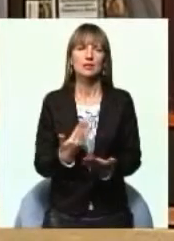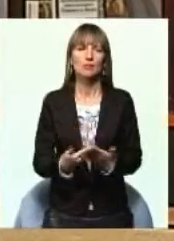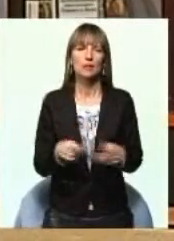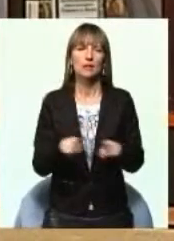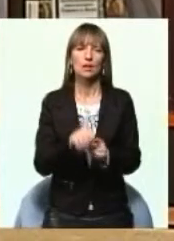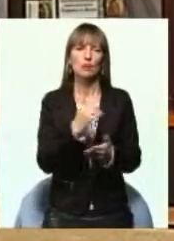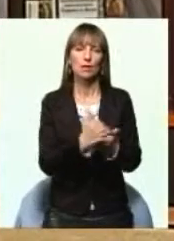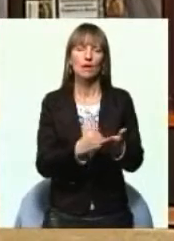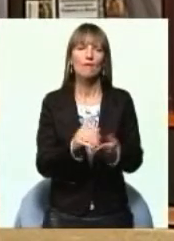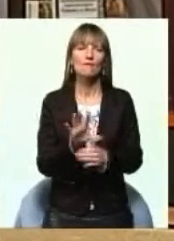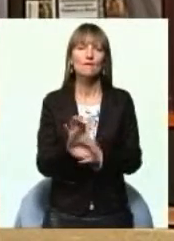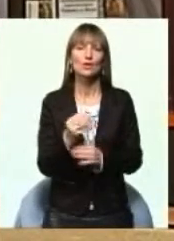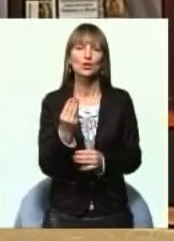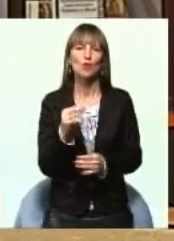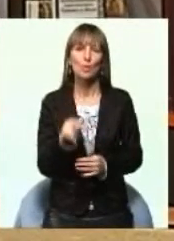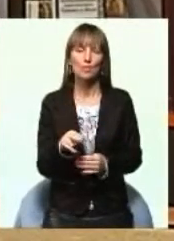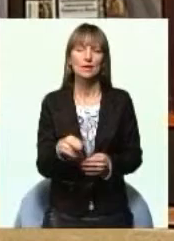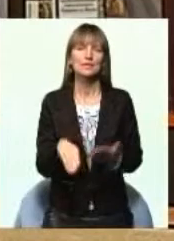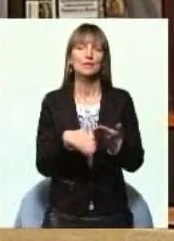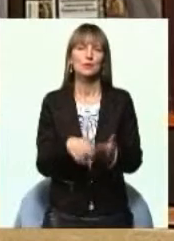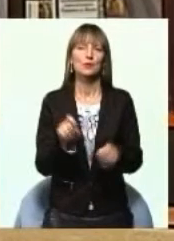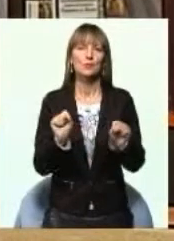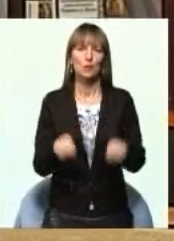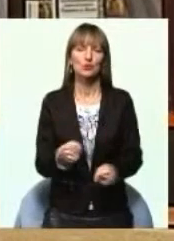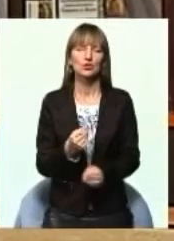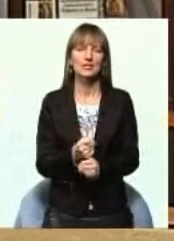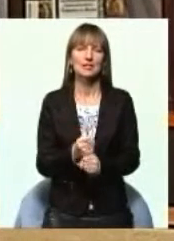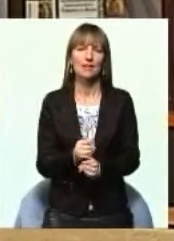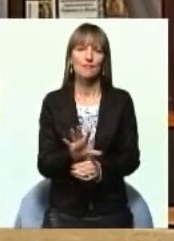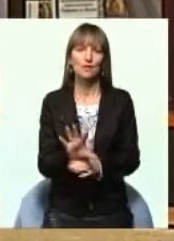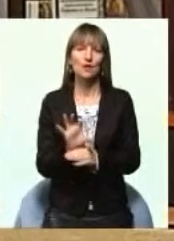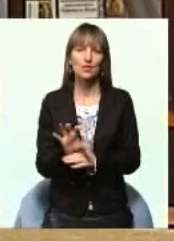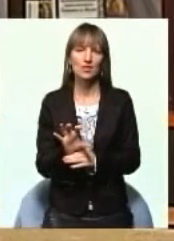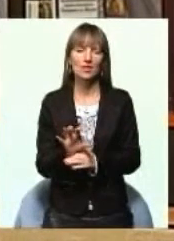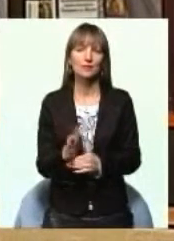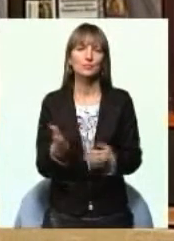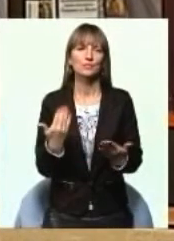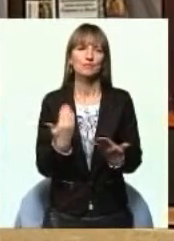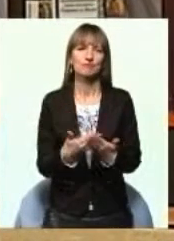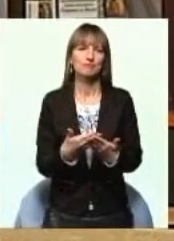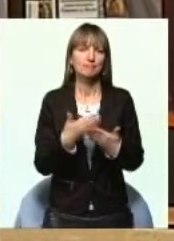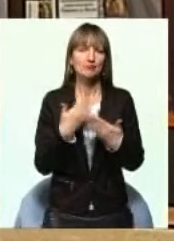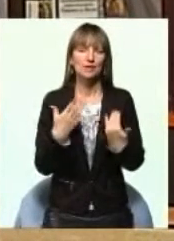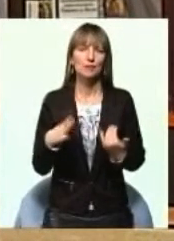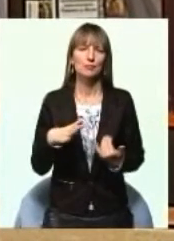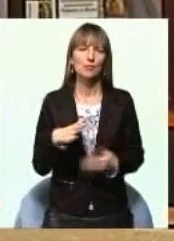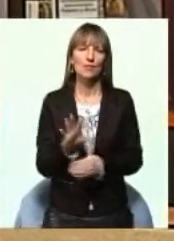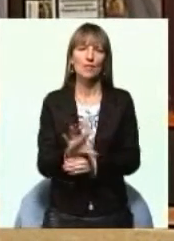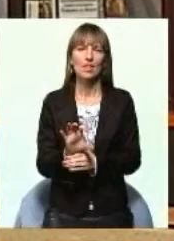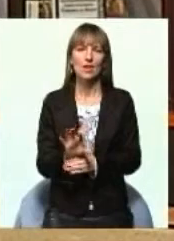така програма, як Photoshop. С помощью нее можно сделать фото, которое нет. Например, бывают